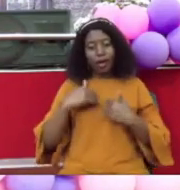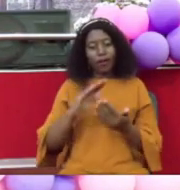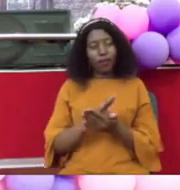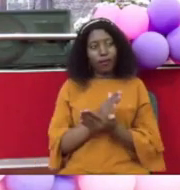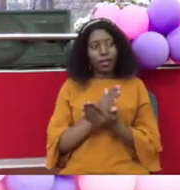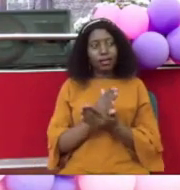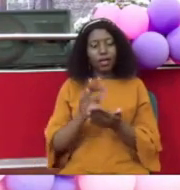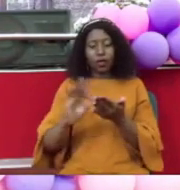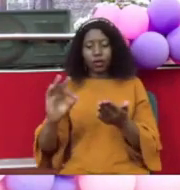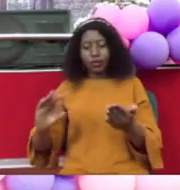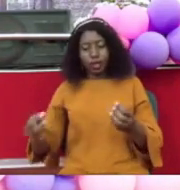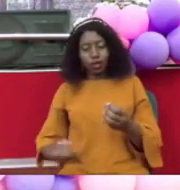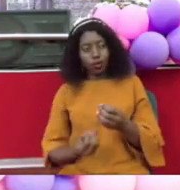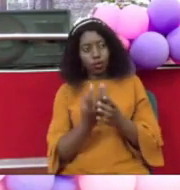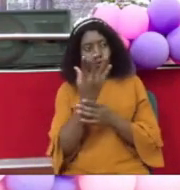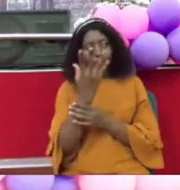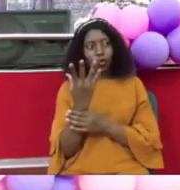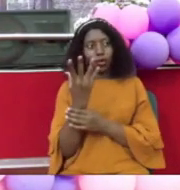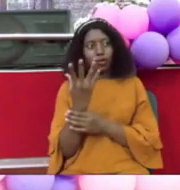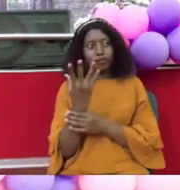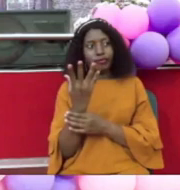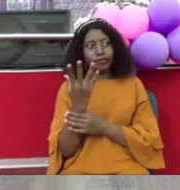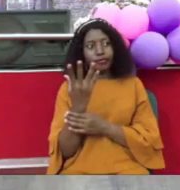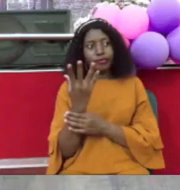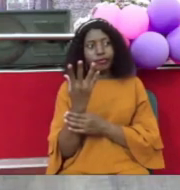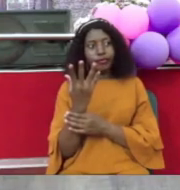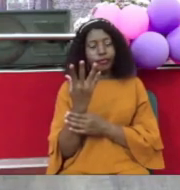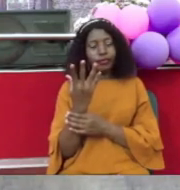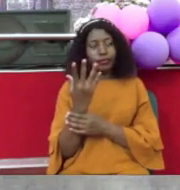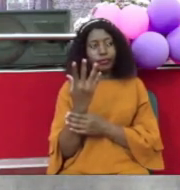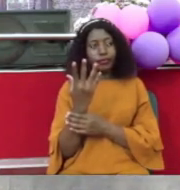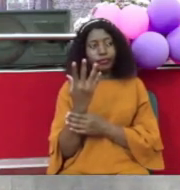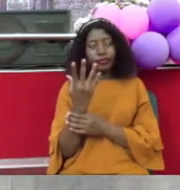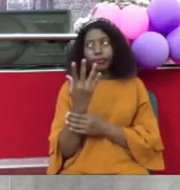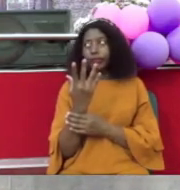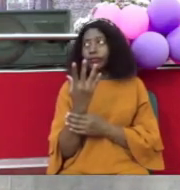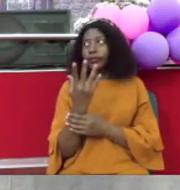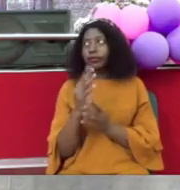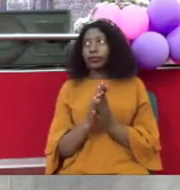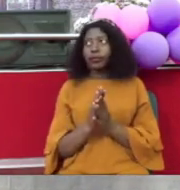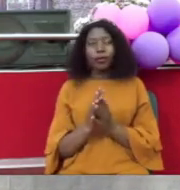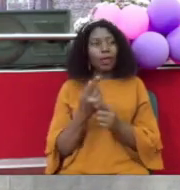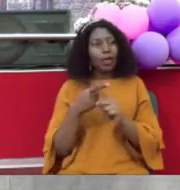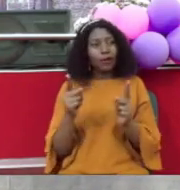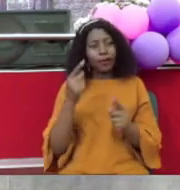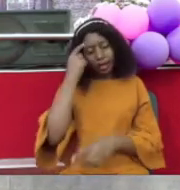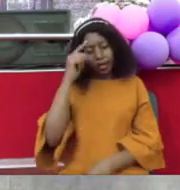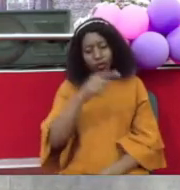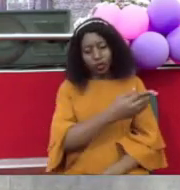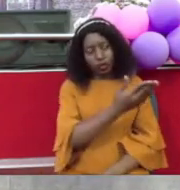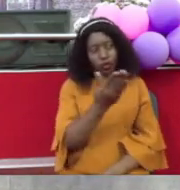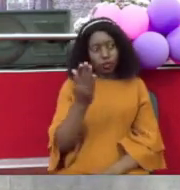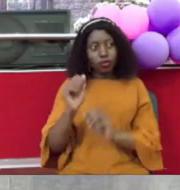kuenda, lakini yako na, sababu yako na, ndiyo yako na mahali ambapo inahusika katika kukua kwetu. But for you to grow and fulfill